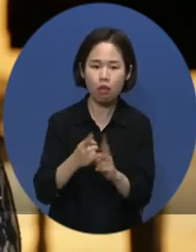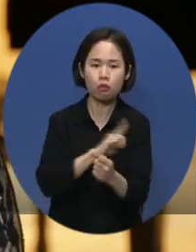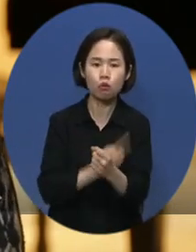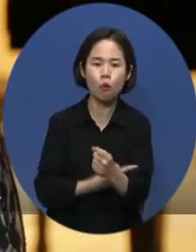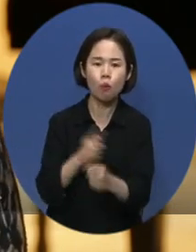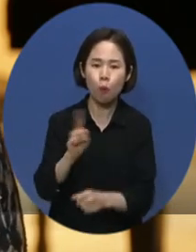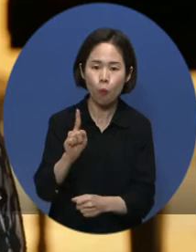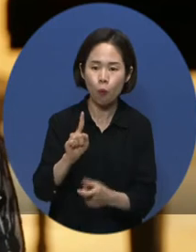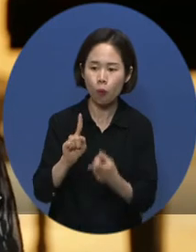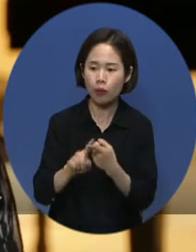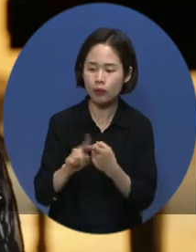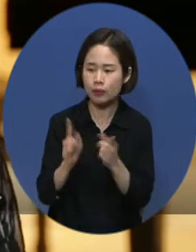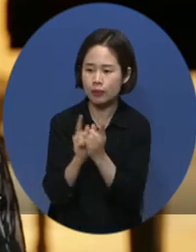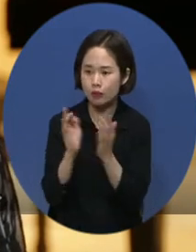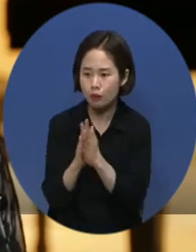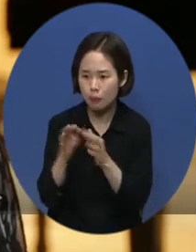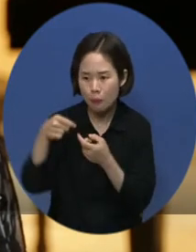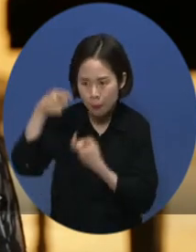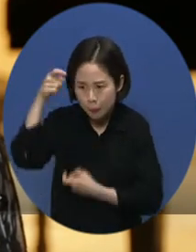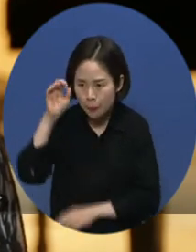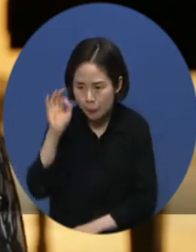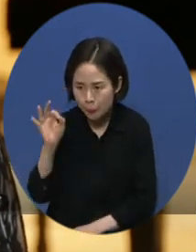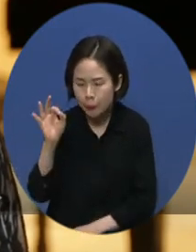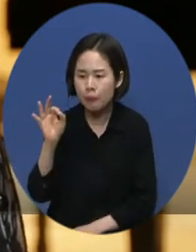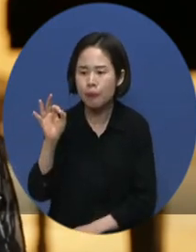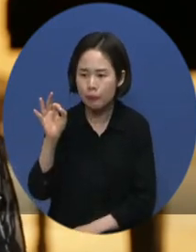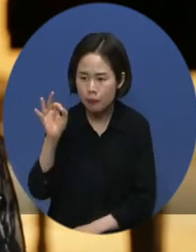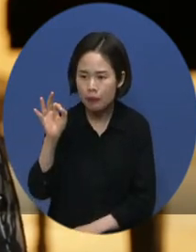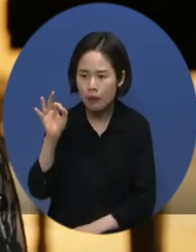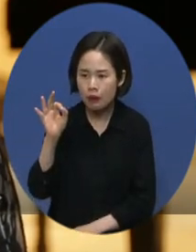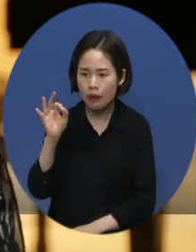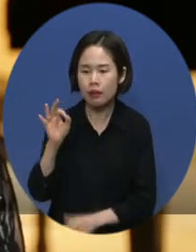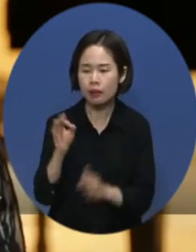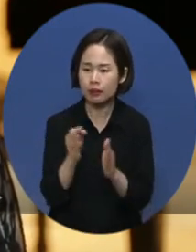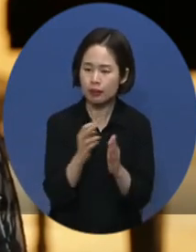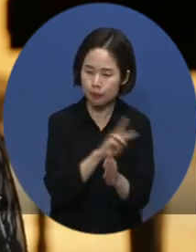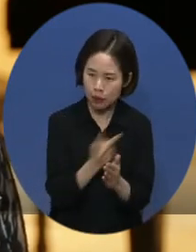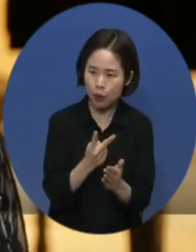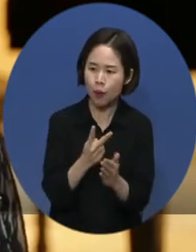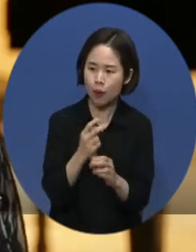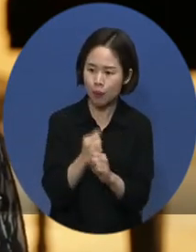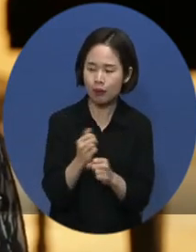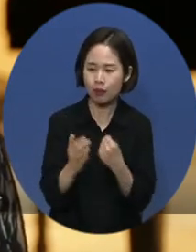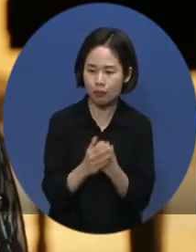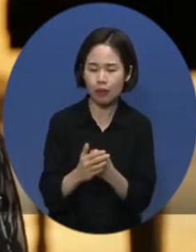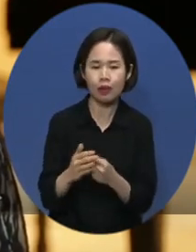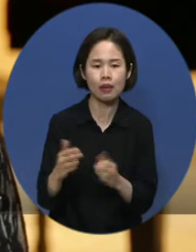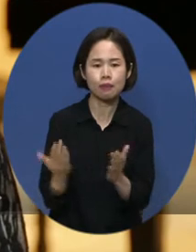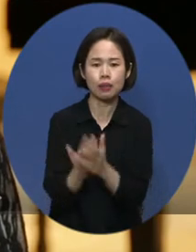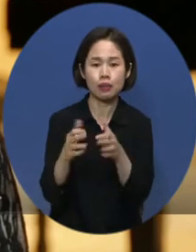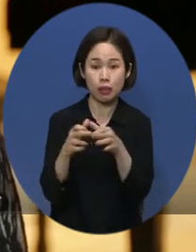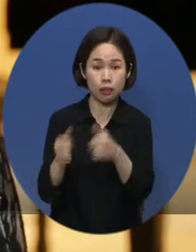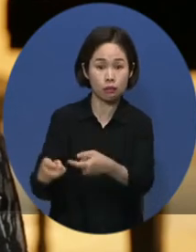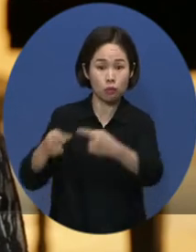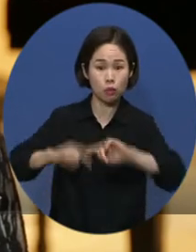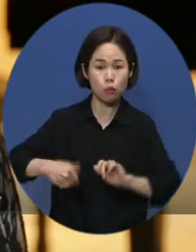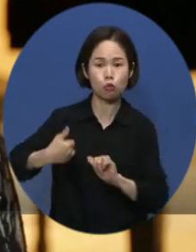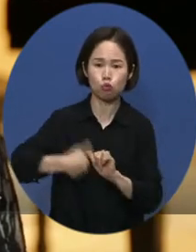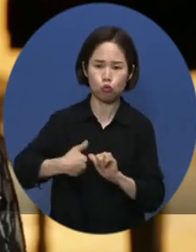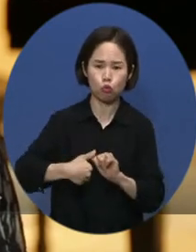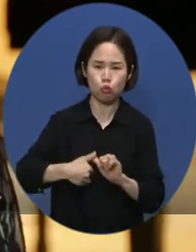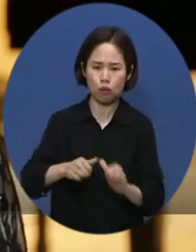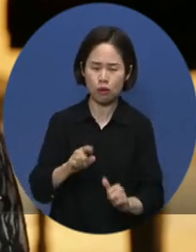중요한 척도가 되기 때문에 자문회의는 꼭 있어야 됩니다. 그래서 발달장애인이 읽기 쉬운 자료